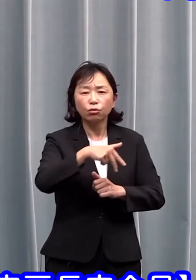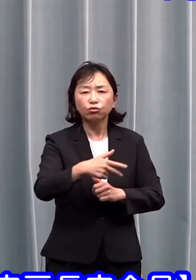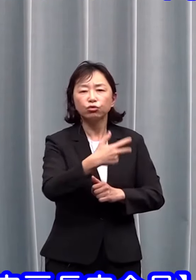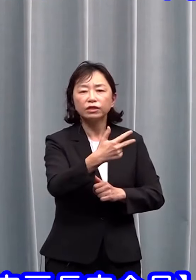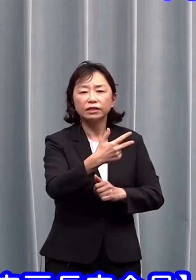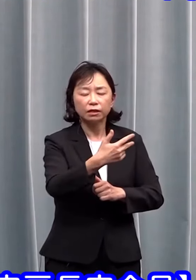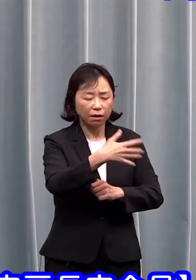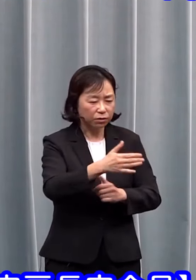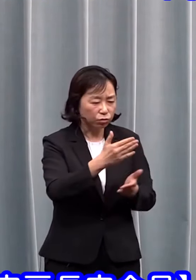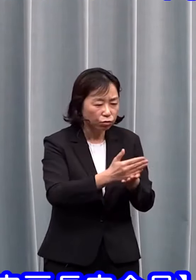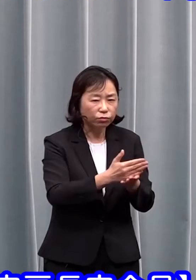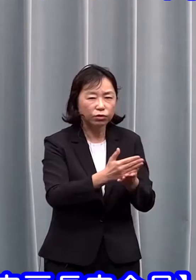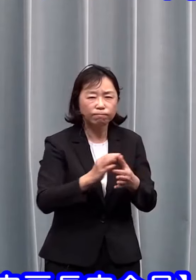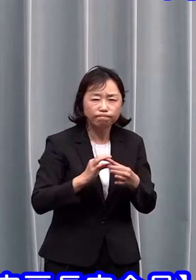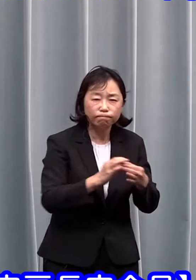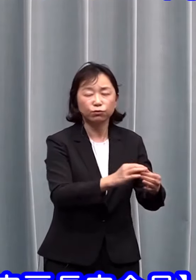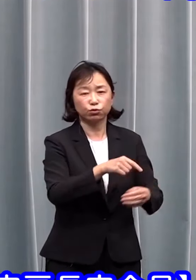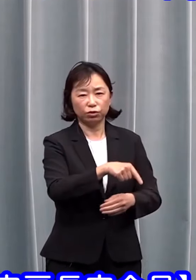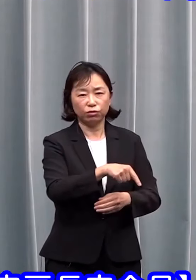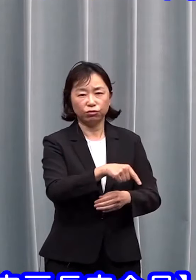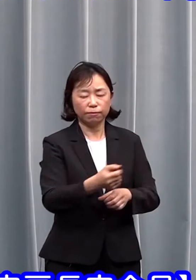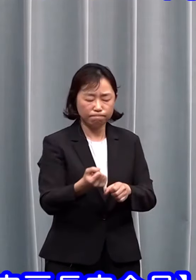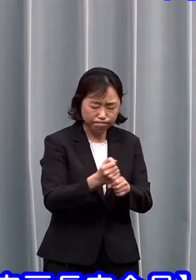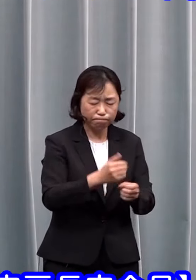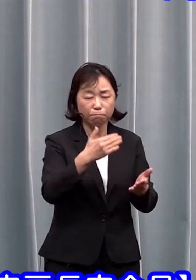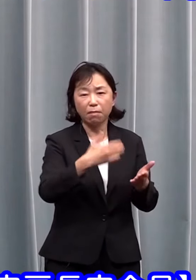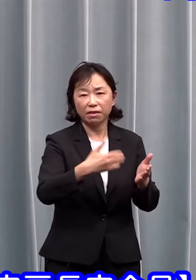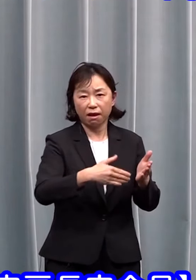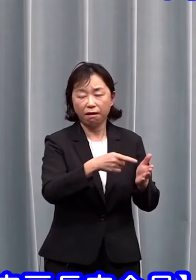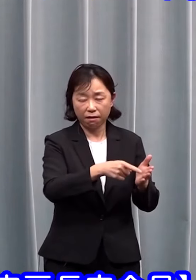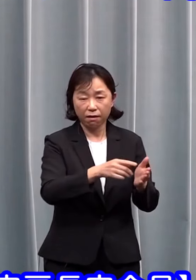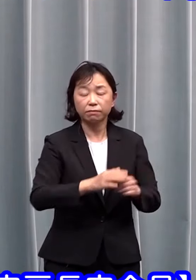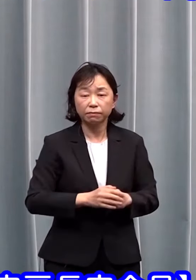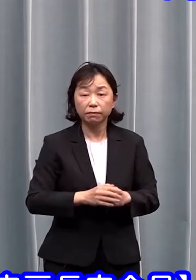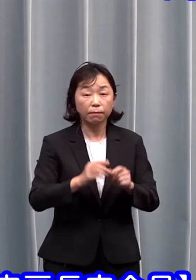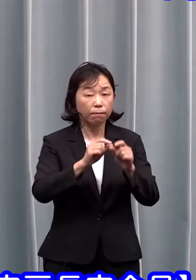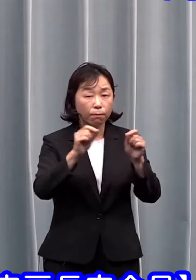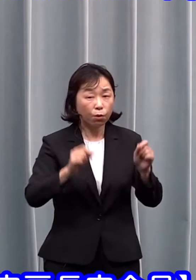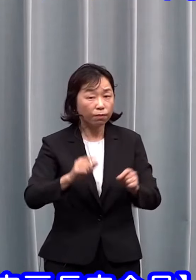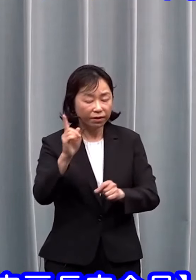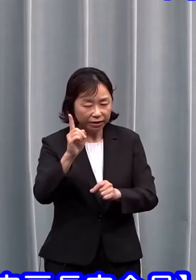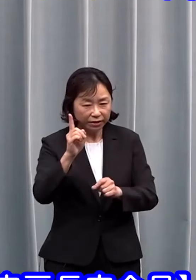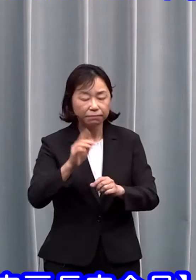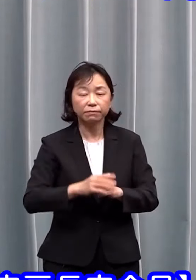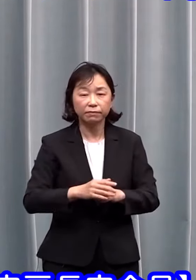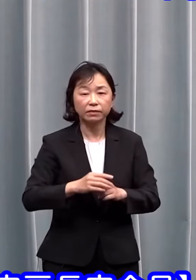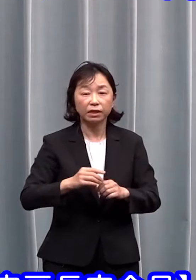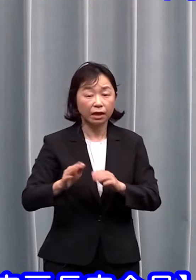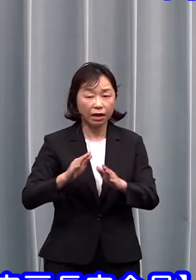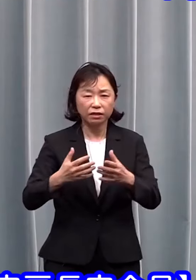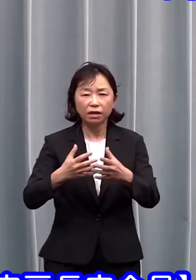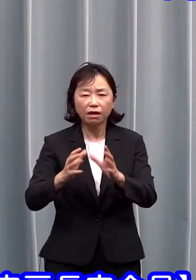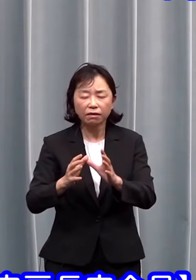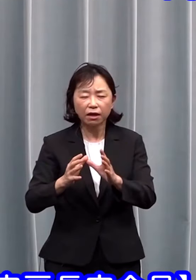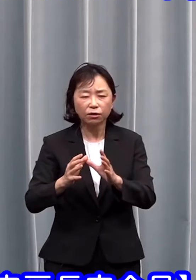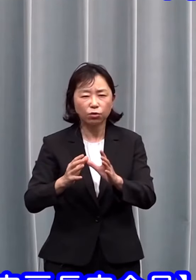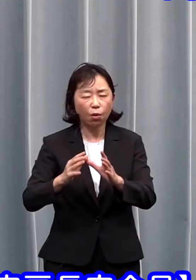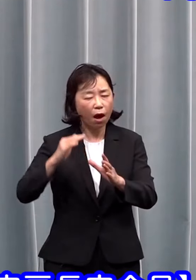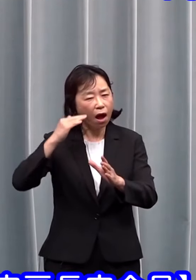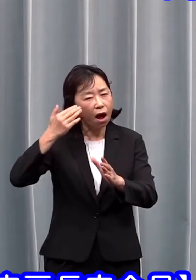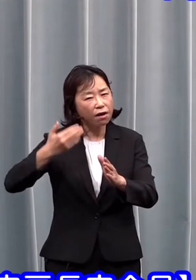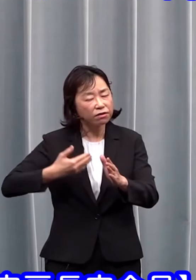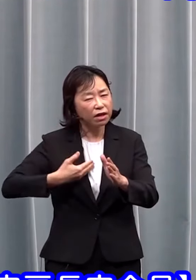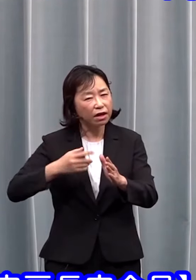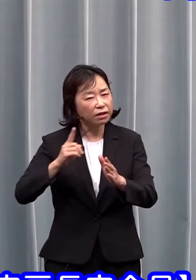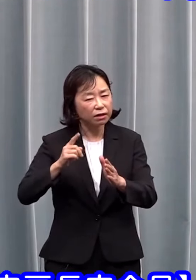続いています。問題だった点というのが今自衛隊のいわゆる振り返りの中で出てきていないのか、